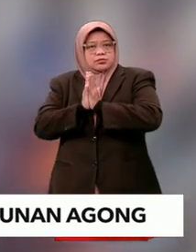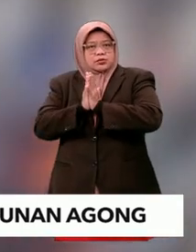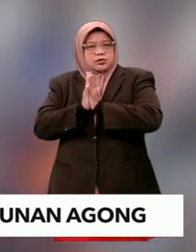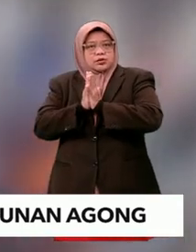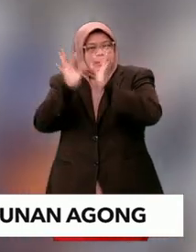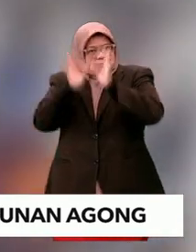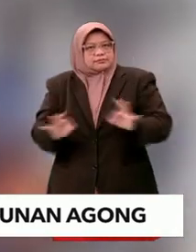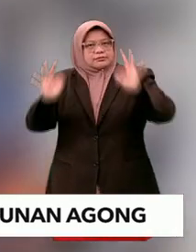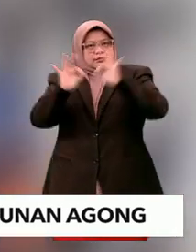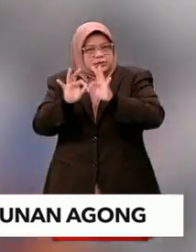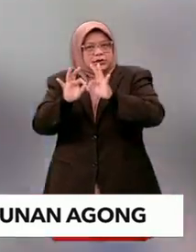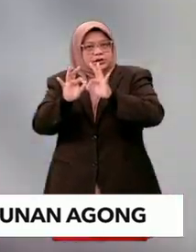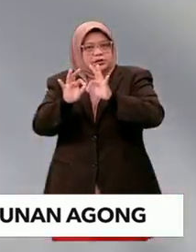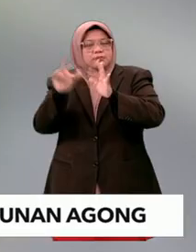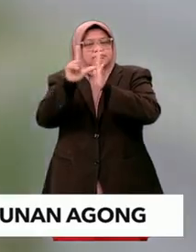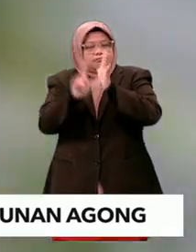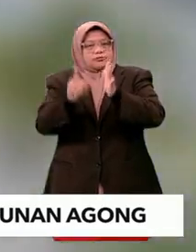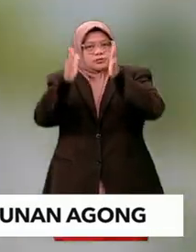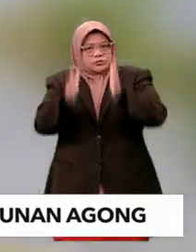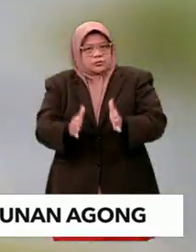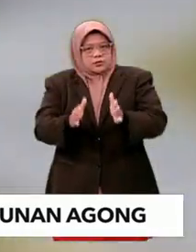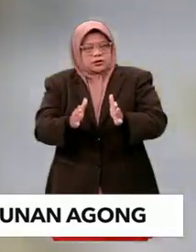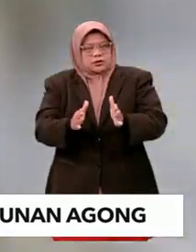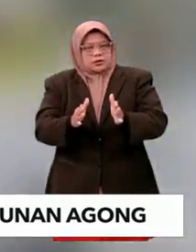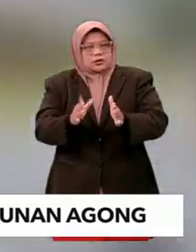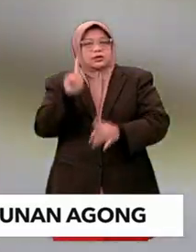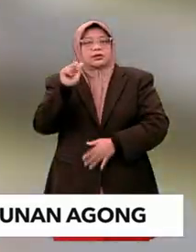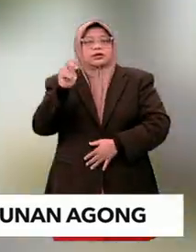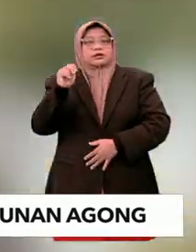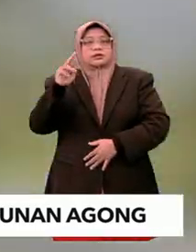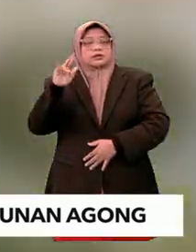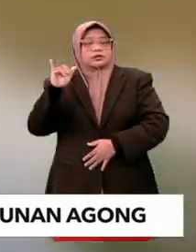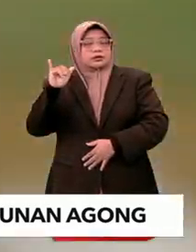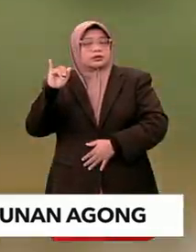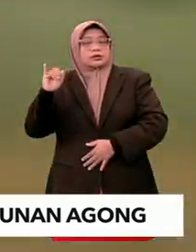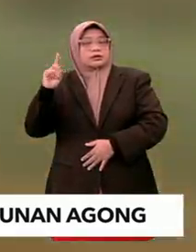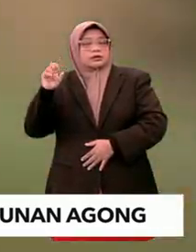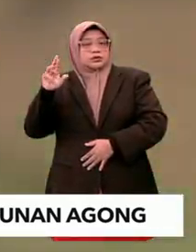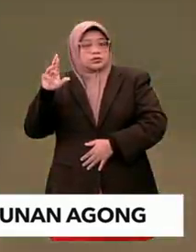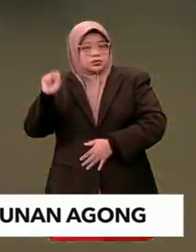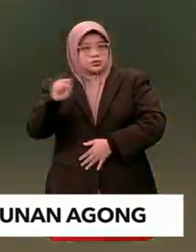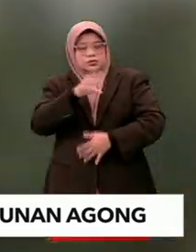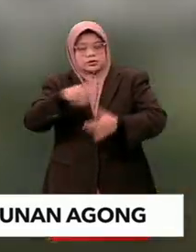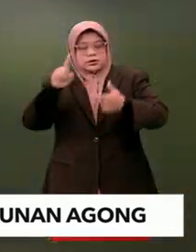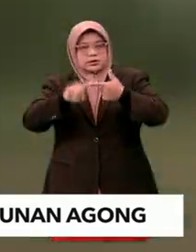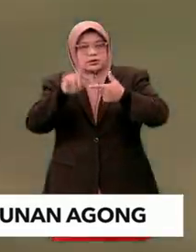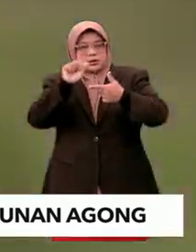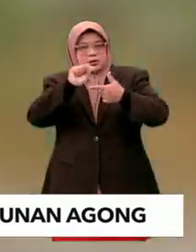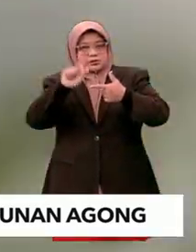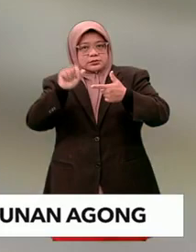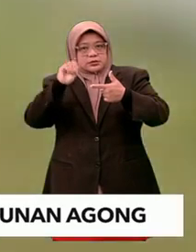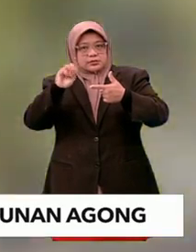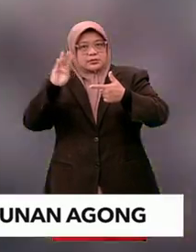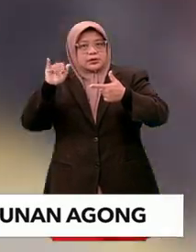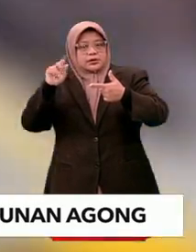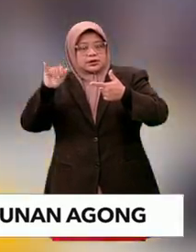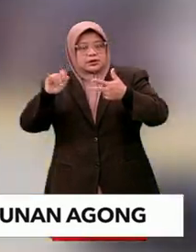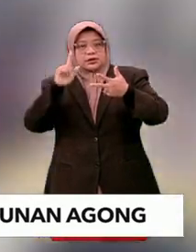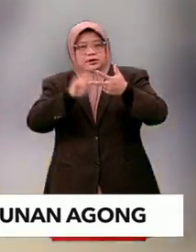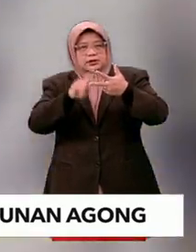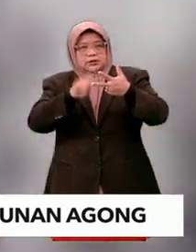penting termasuk pegawai negara tasyri dosa Run ketua pesuruhjaya ksam Baki dan pengarah pesuruhjaya